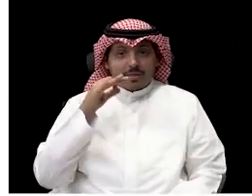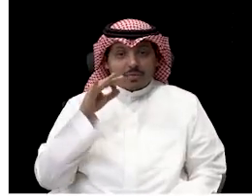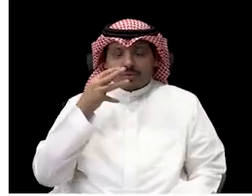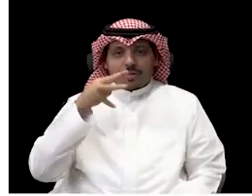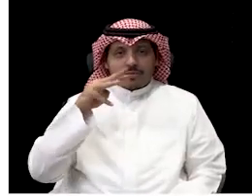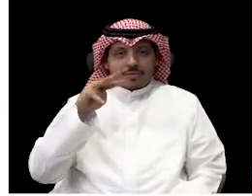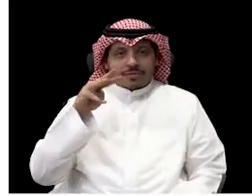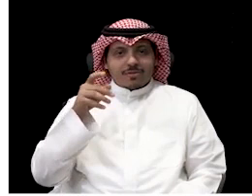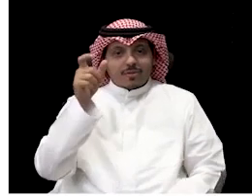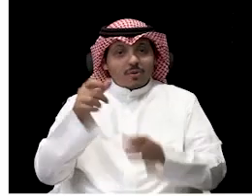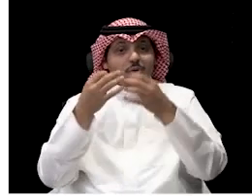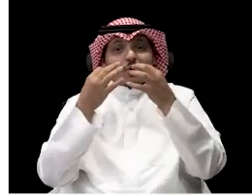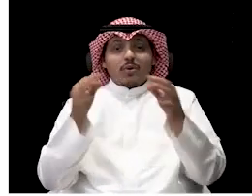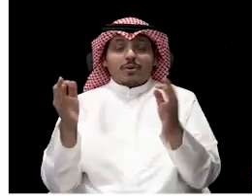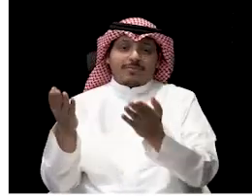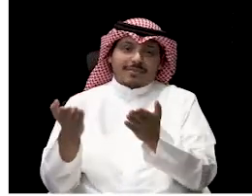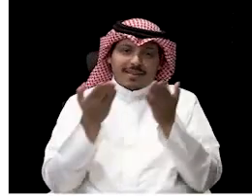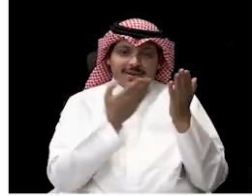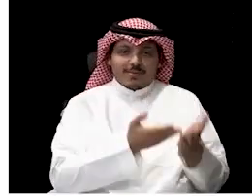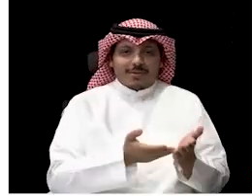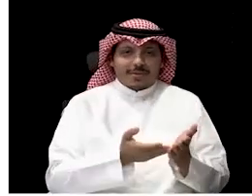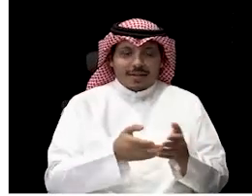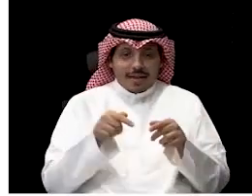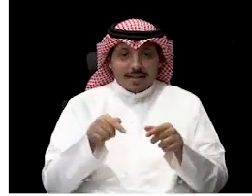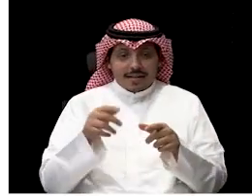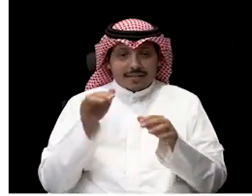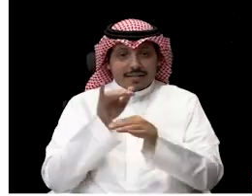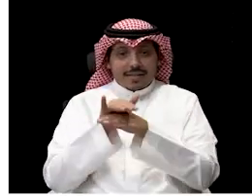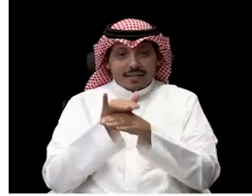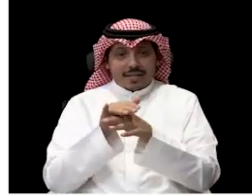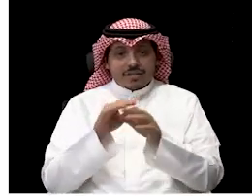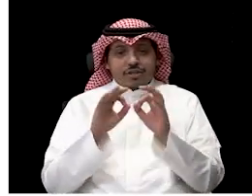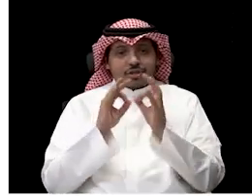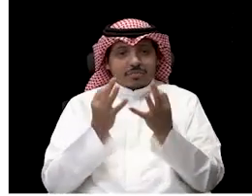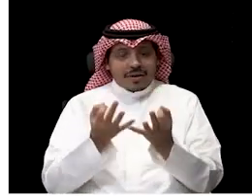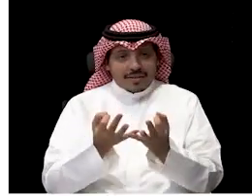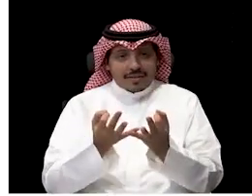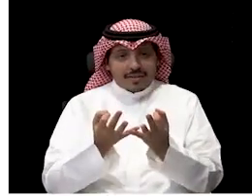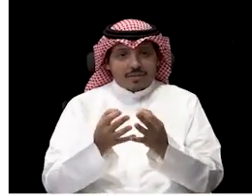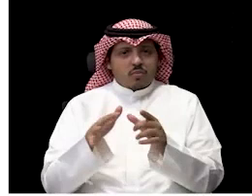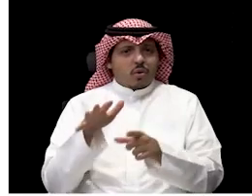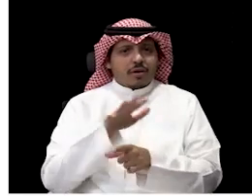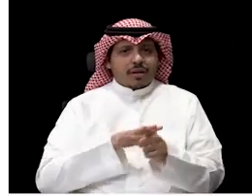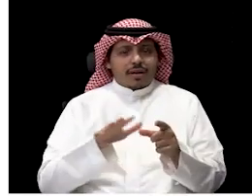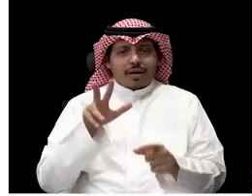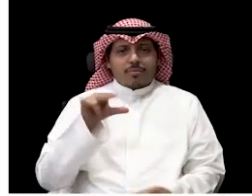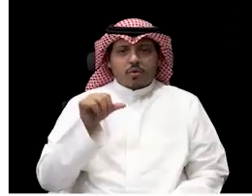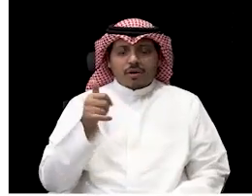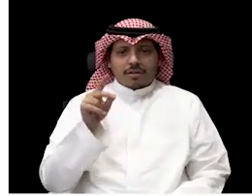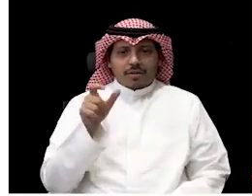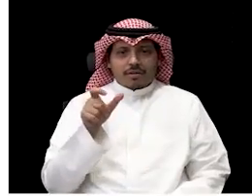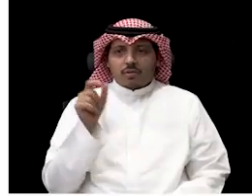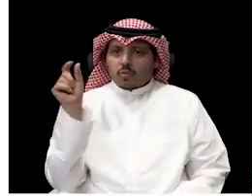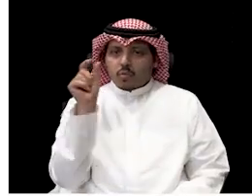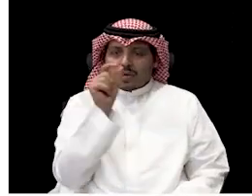متوسط في الدراسات الاجتماعية والمواطنة الفصل الدراسي الثاني. نراجع اليوم الوحدة الثامنة،